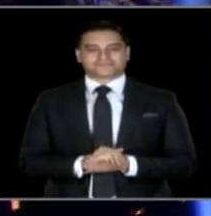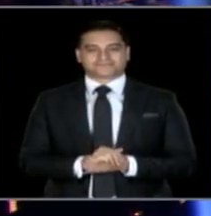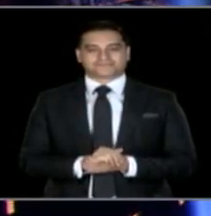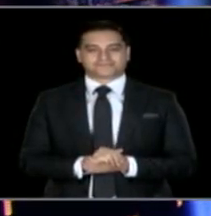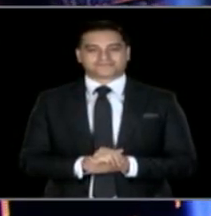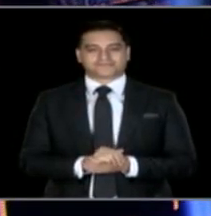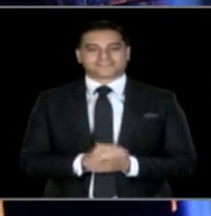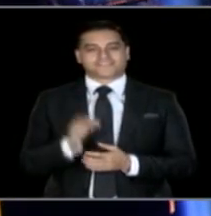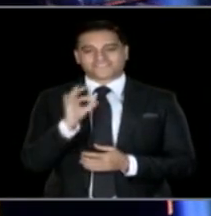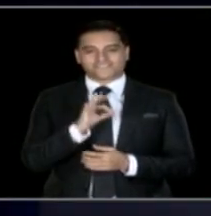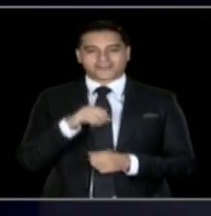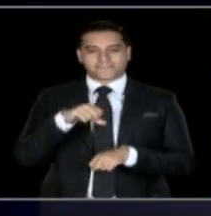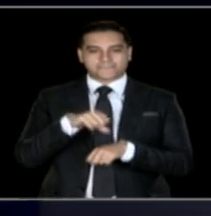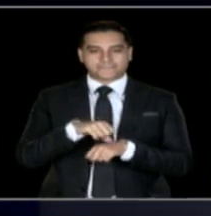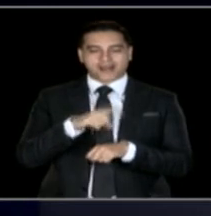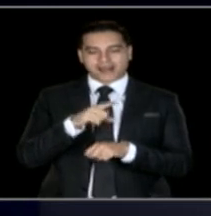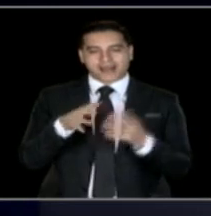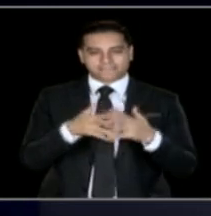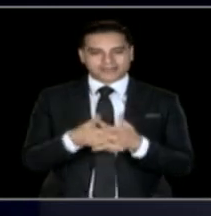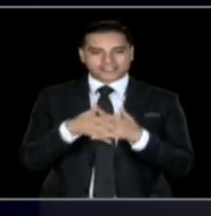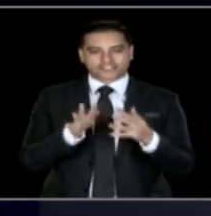في ولايه كولورادو